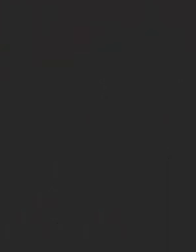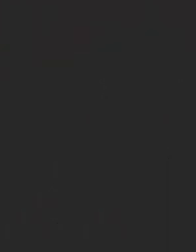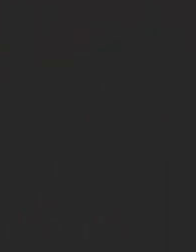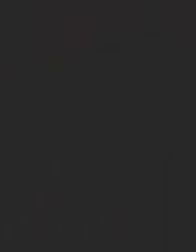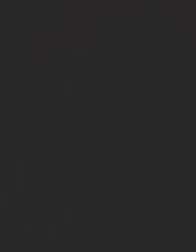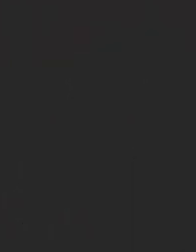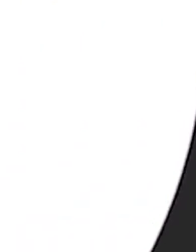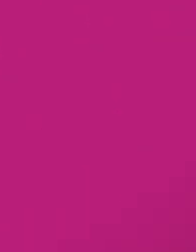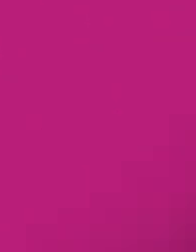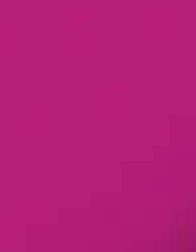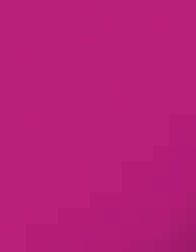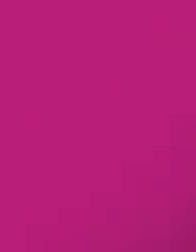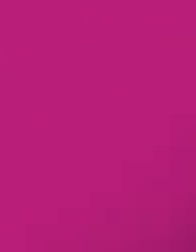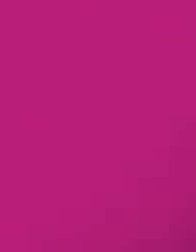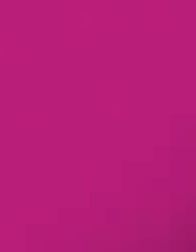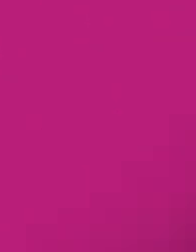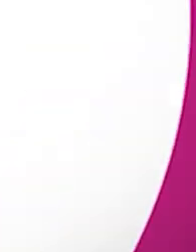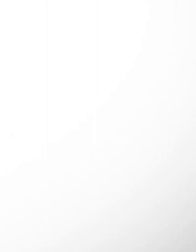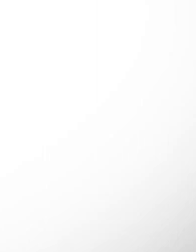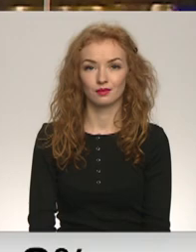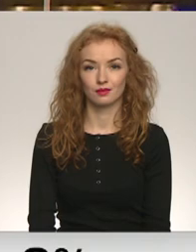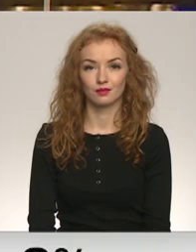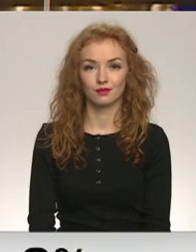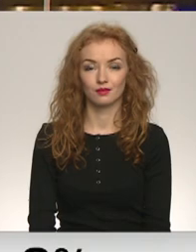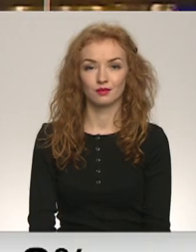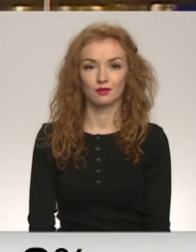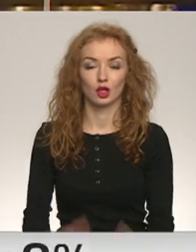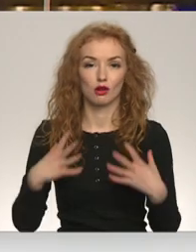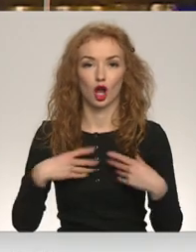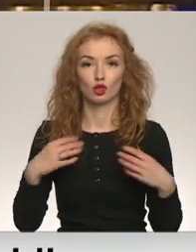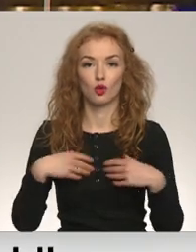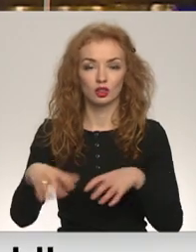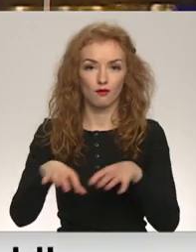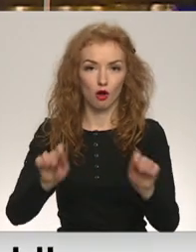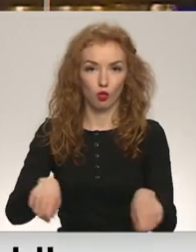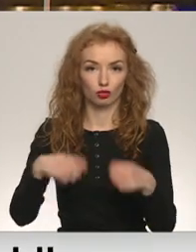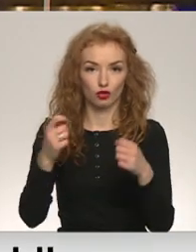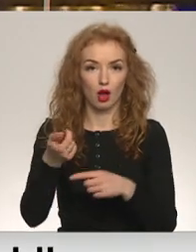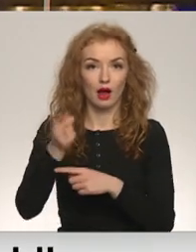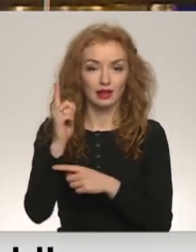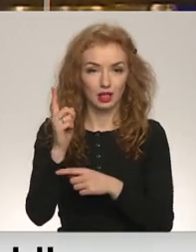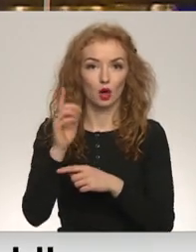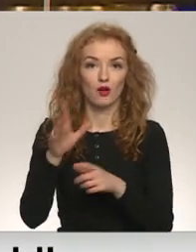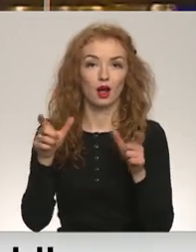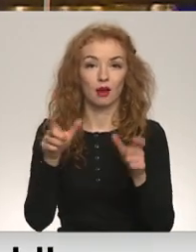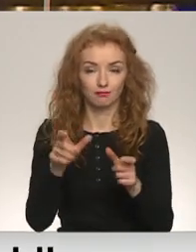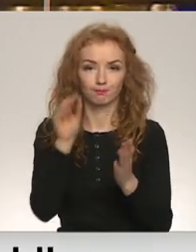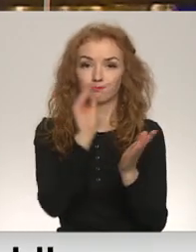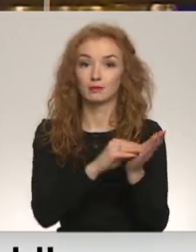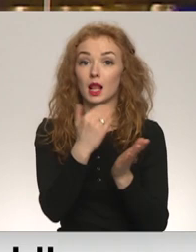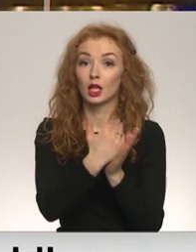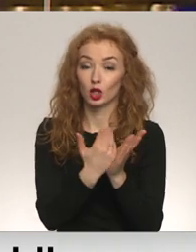Re! Viss ēters ir te! Kažogzvāra audzēšanas aizliegumu varētu nostiprināt likumā. Šādu